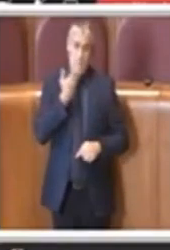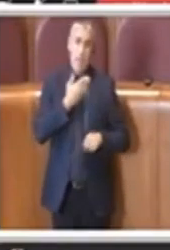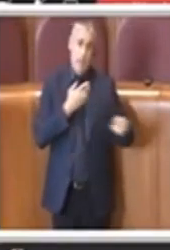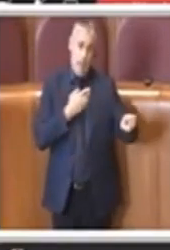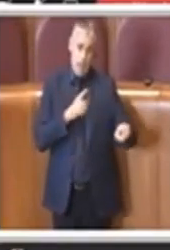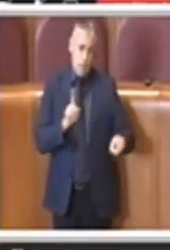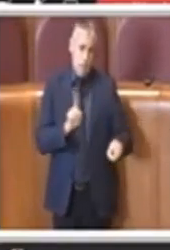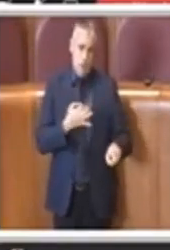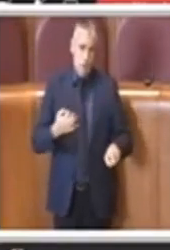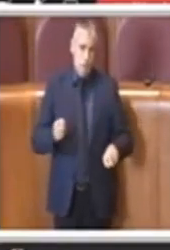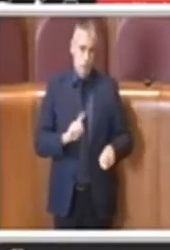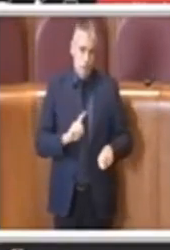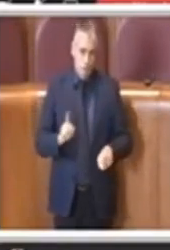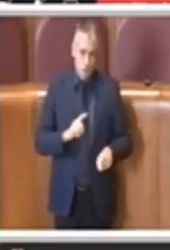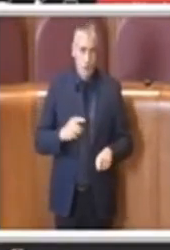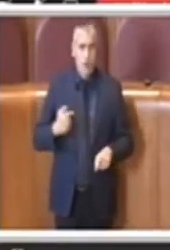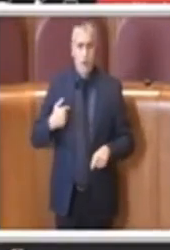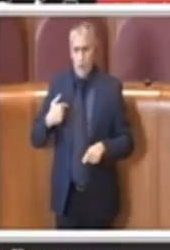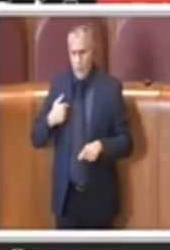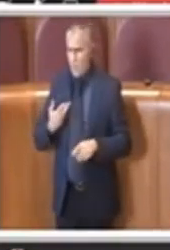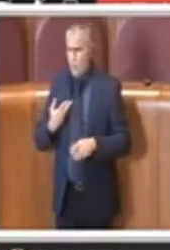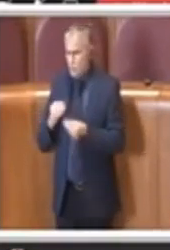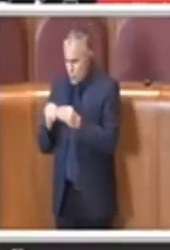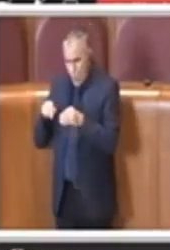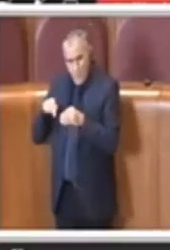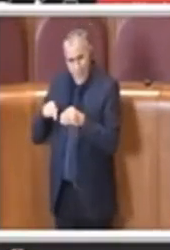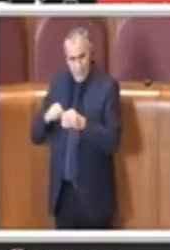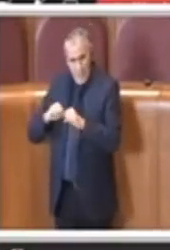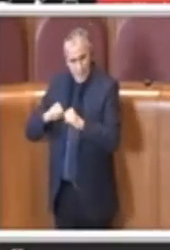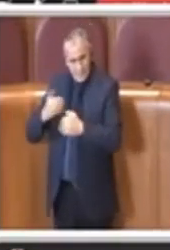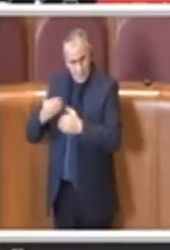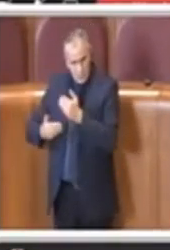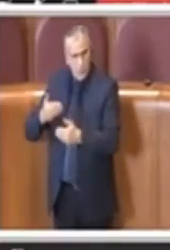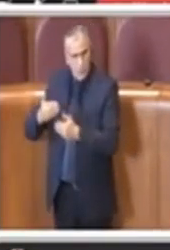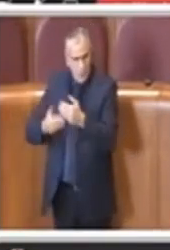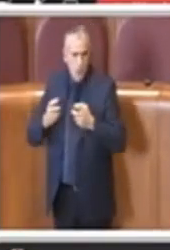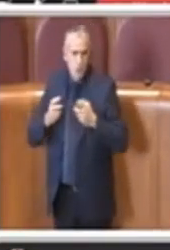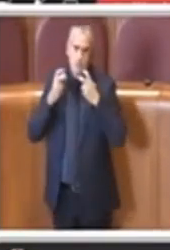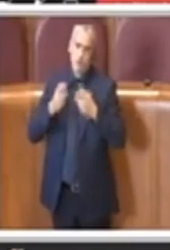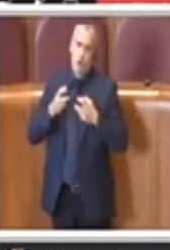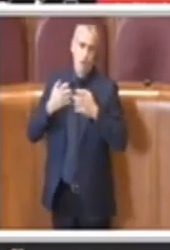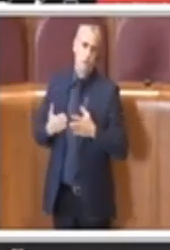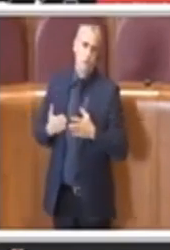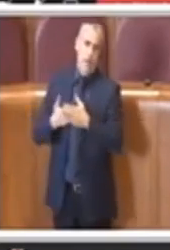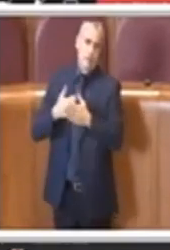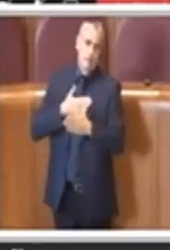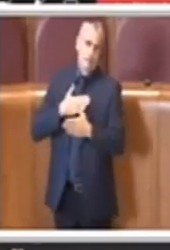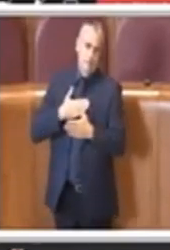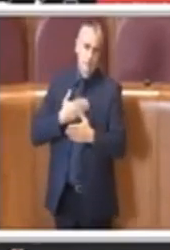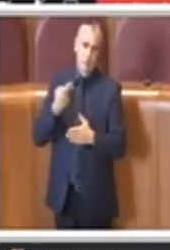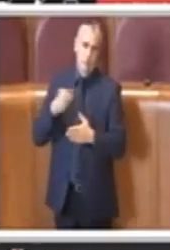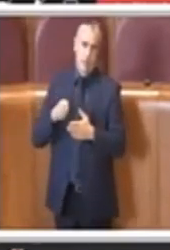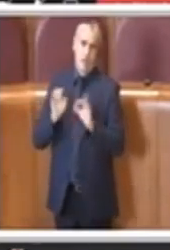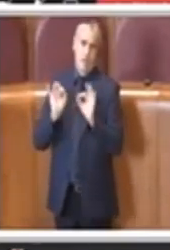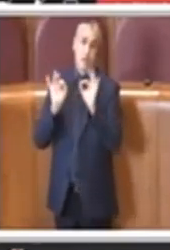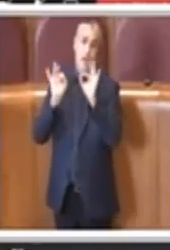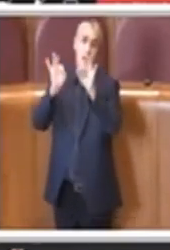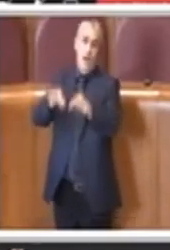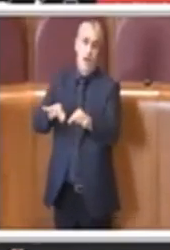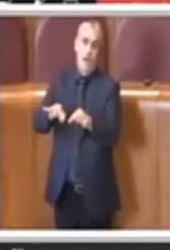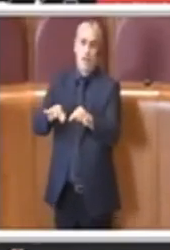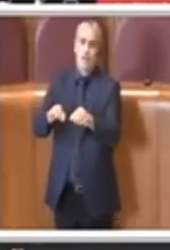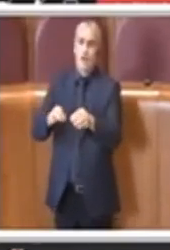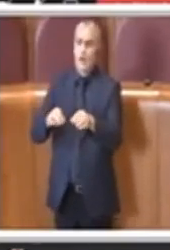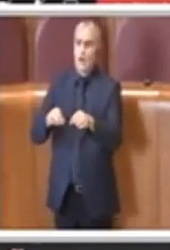perché ricordiamo, con i nostri strumenti amministrativi stiamo facendo il possibile appunto per andare verso una direzione che possa mitigare